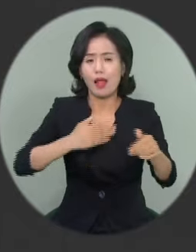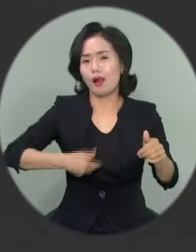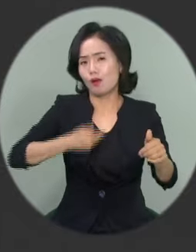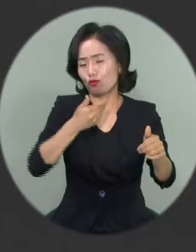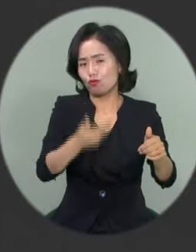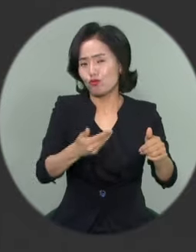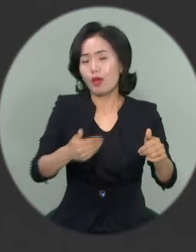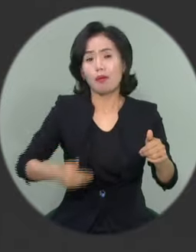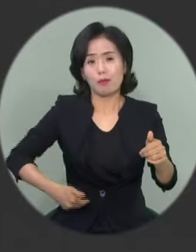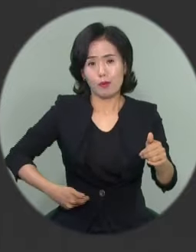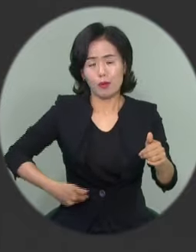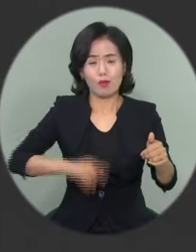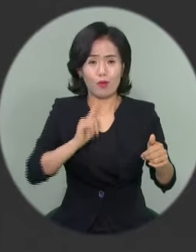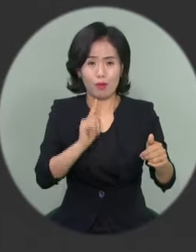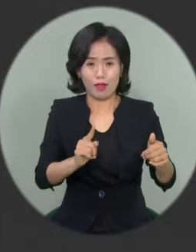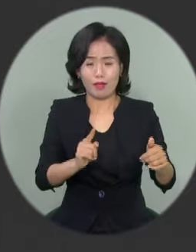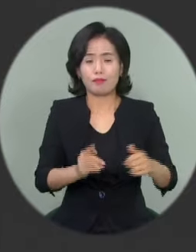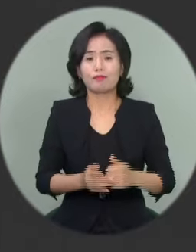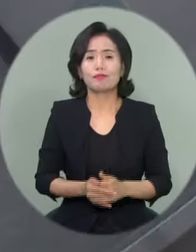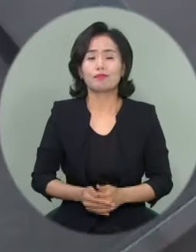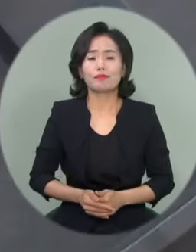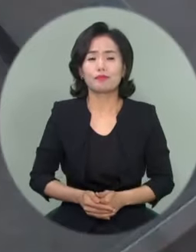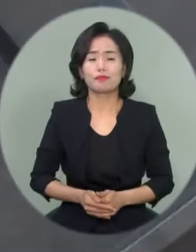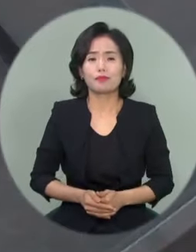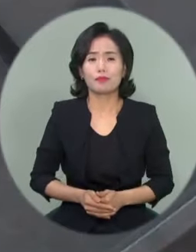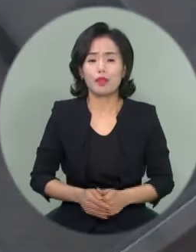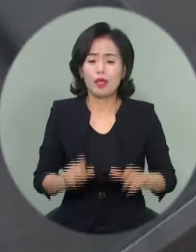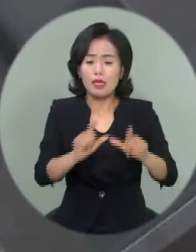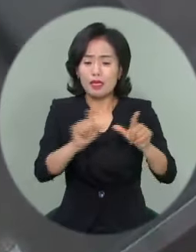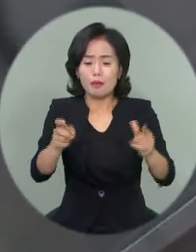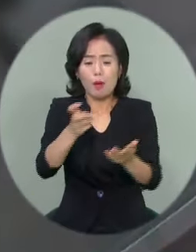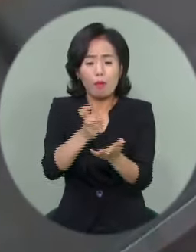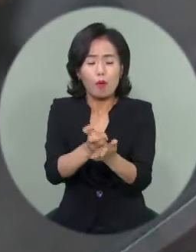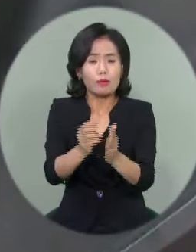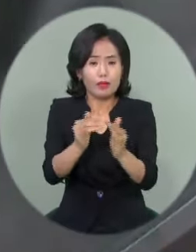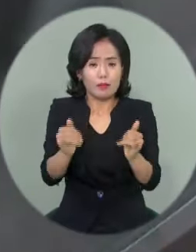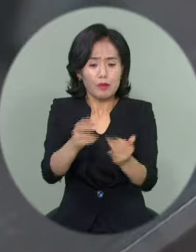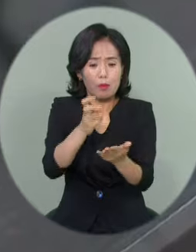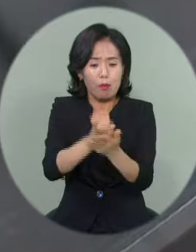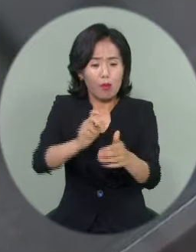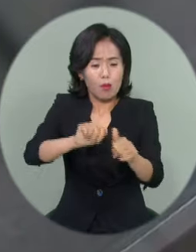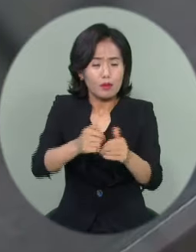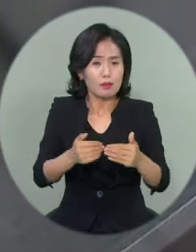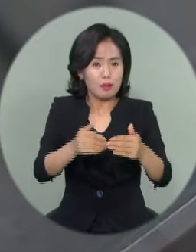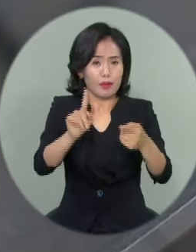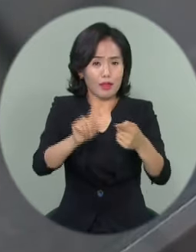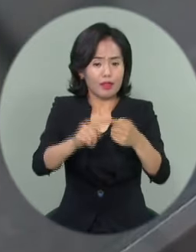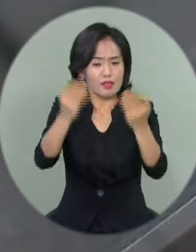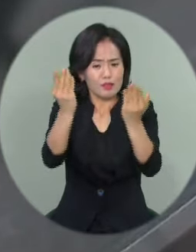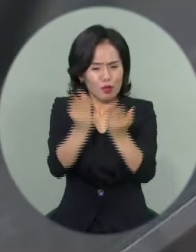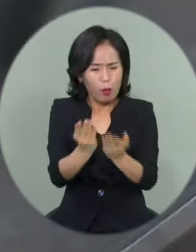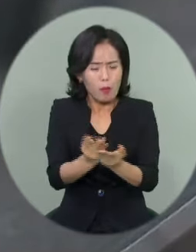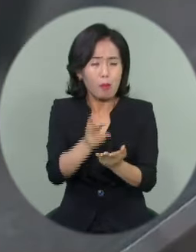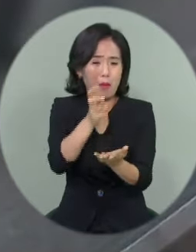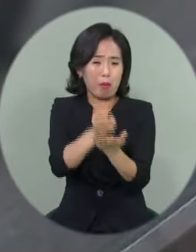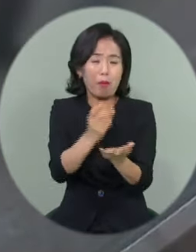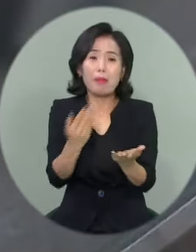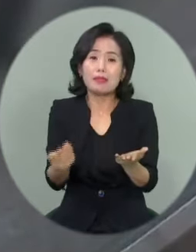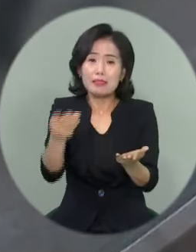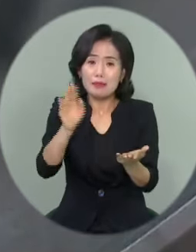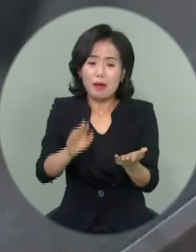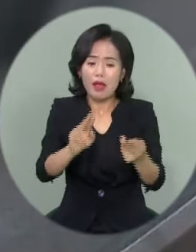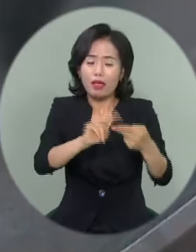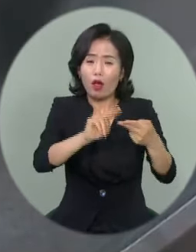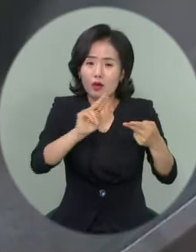알려줘야 하는 것 아니냐는 반응을 보이고 있습니다 일부 법조인들은 법원 강제집행의 적법한 과정이라고 하지만